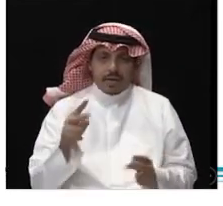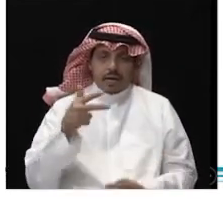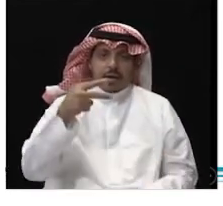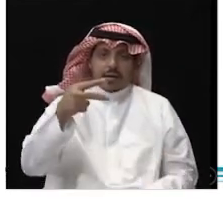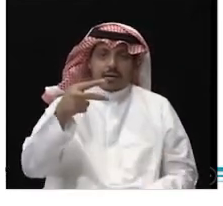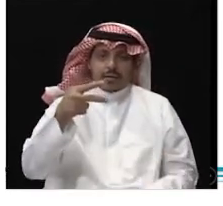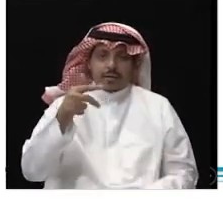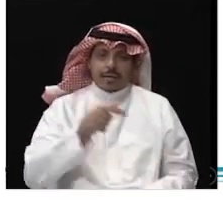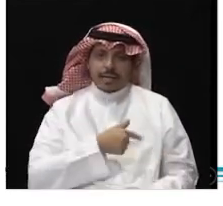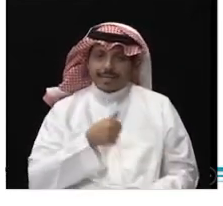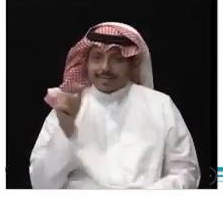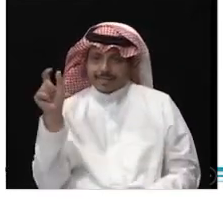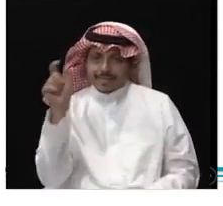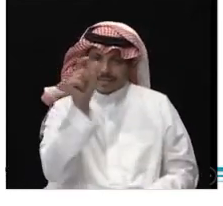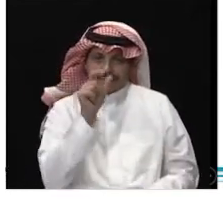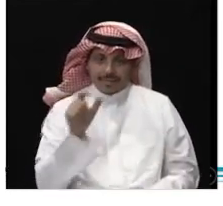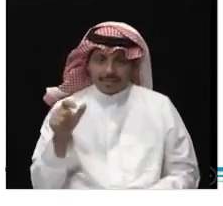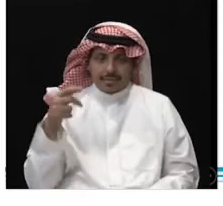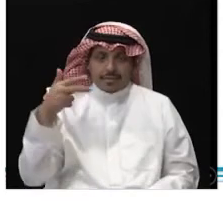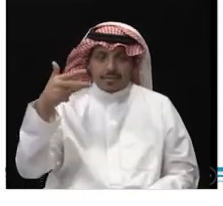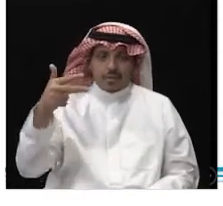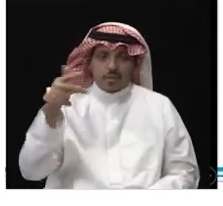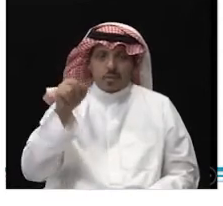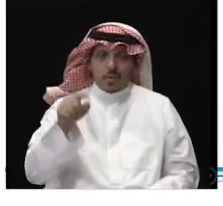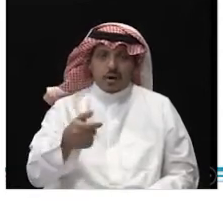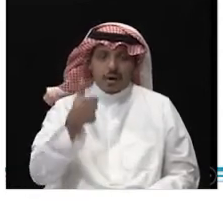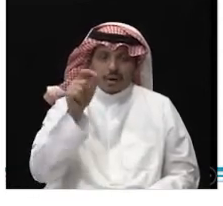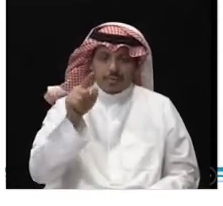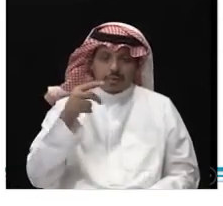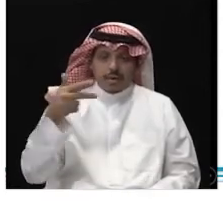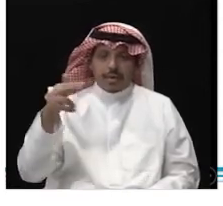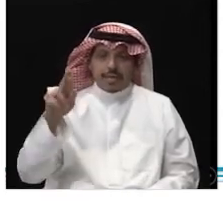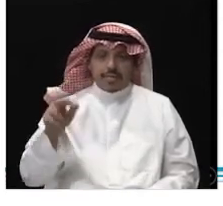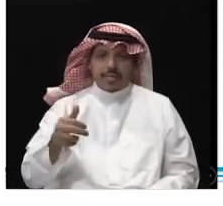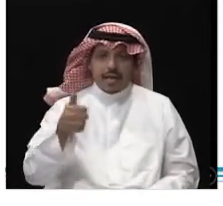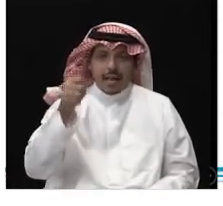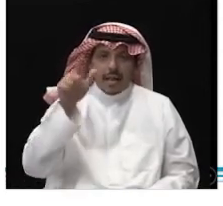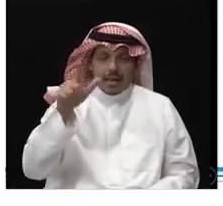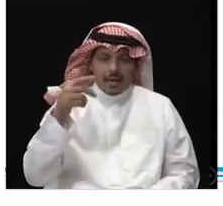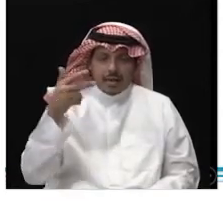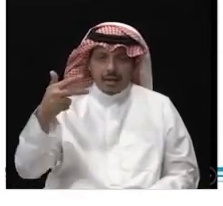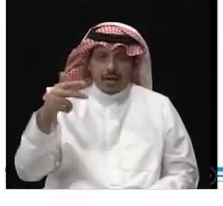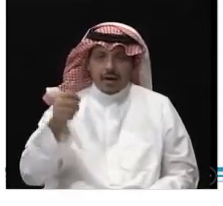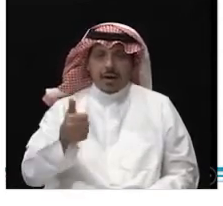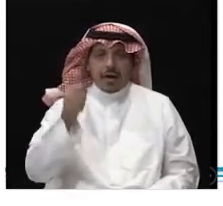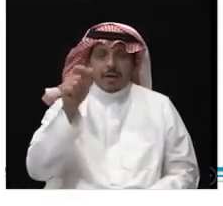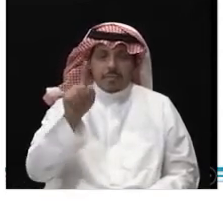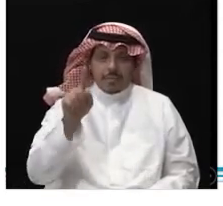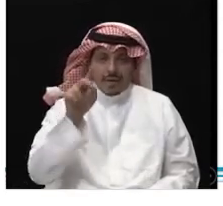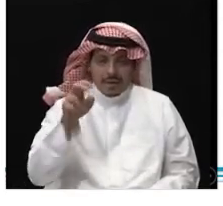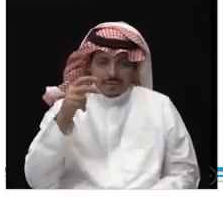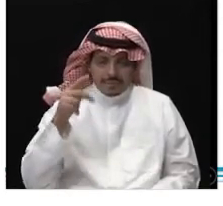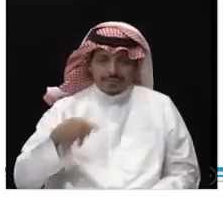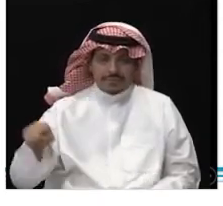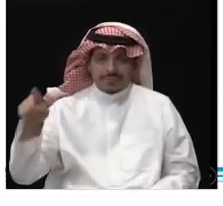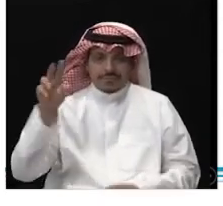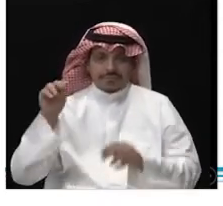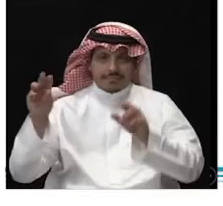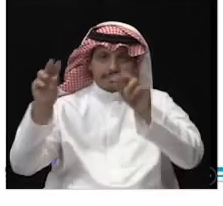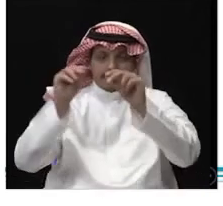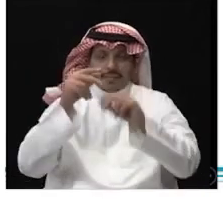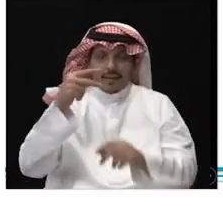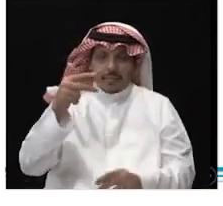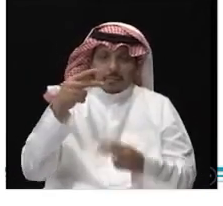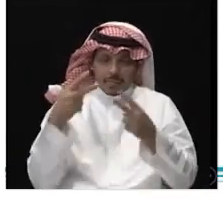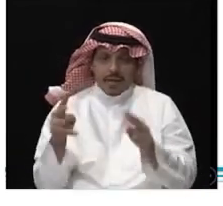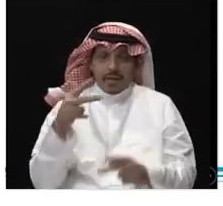غزال، غو، غراب، غاء، غابة، أحسنتم، رائعون جدا. إذا نفصل